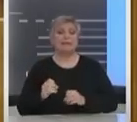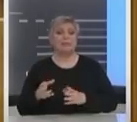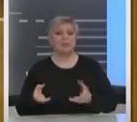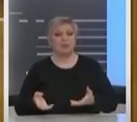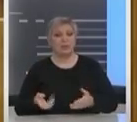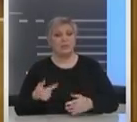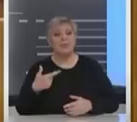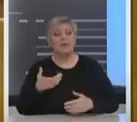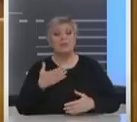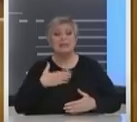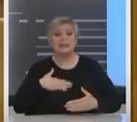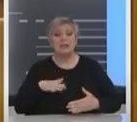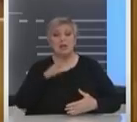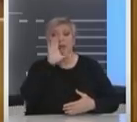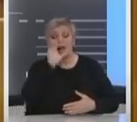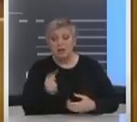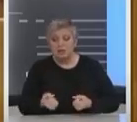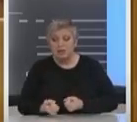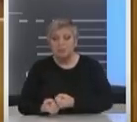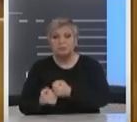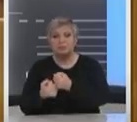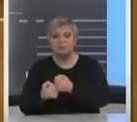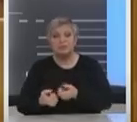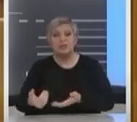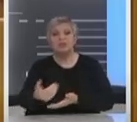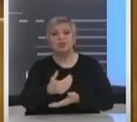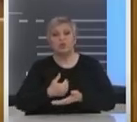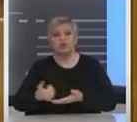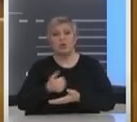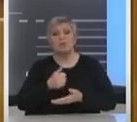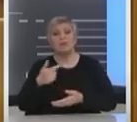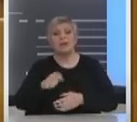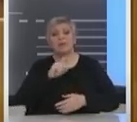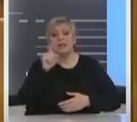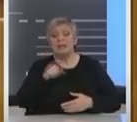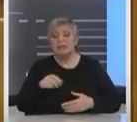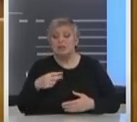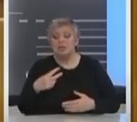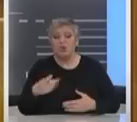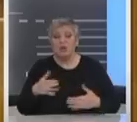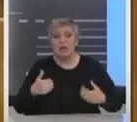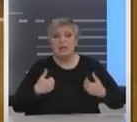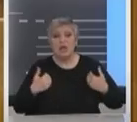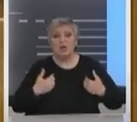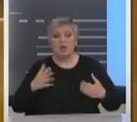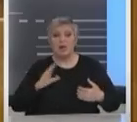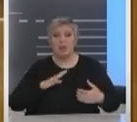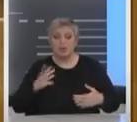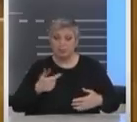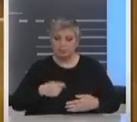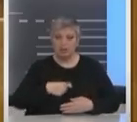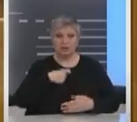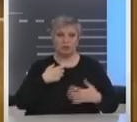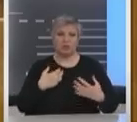πυλώνα ενίσχυσης του εισοδήματος και διασφάλισης συνθήκων αξιοπρέπειας για τους νέους εργαζόμενους. Στην ίδια κατεύθυνση, στον